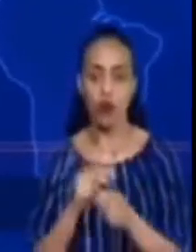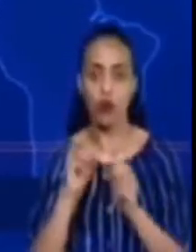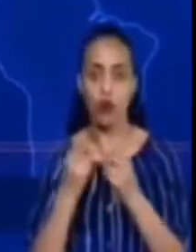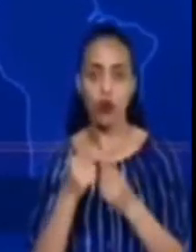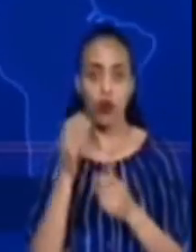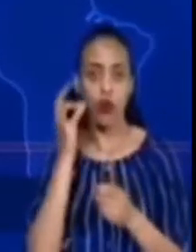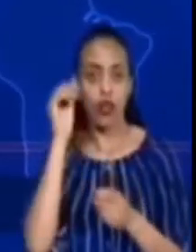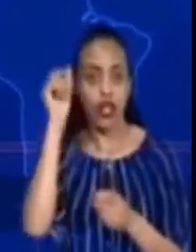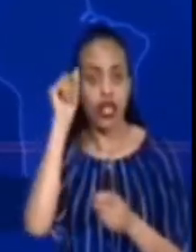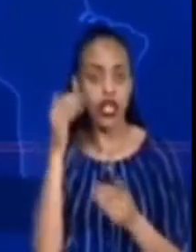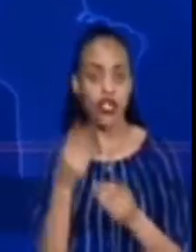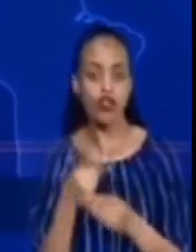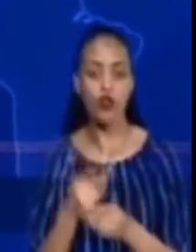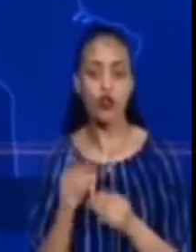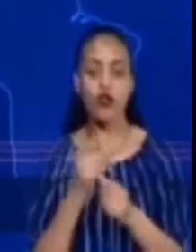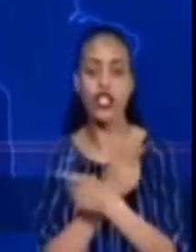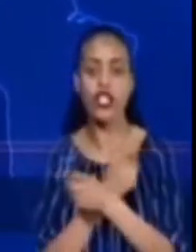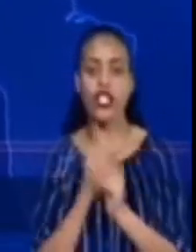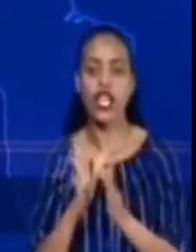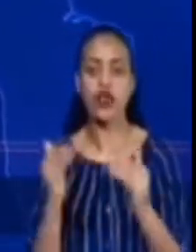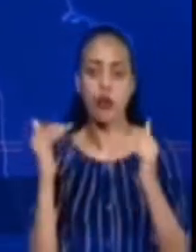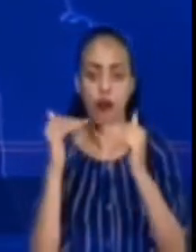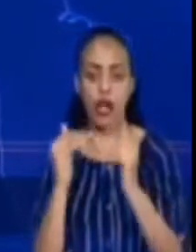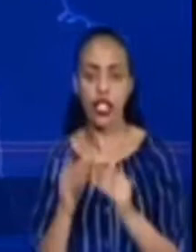እስላሞችን አይናገርም አያችሁ